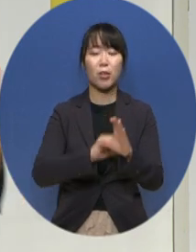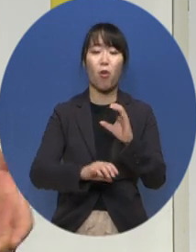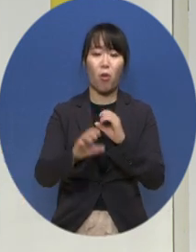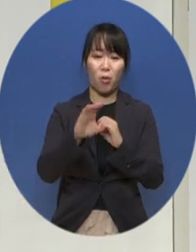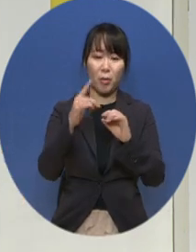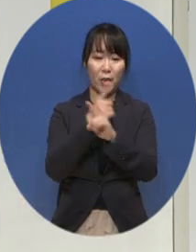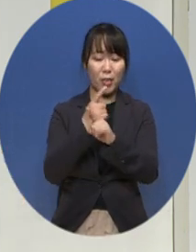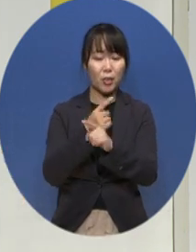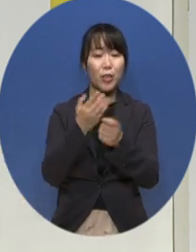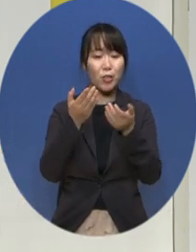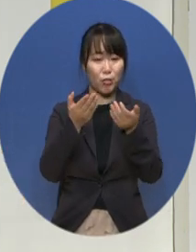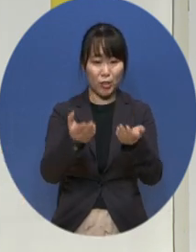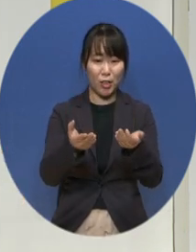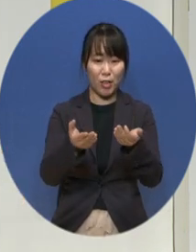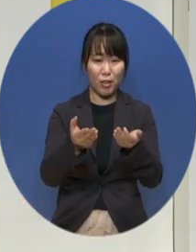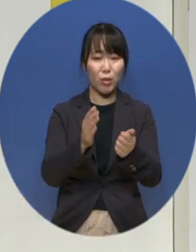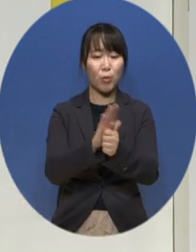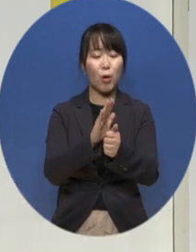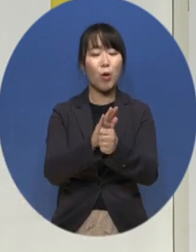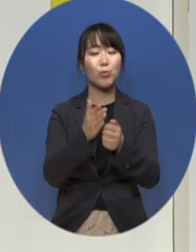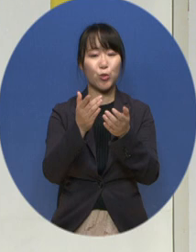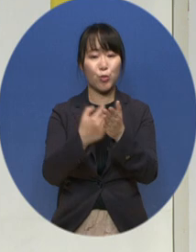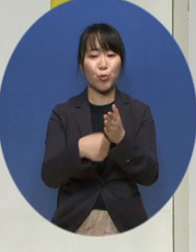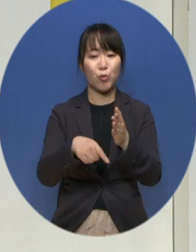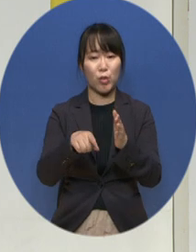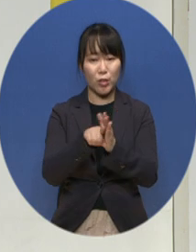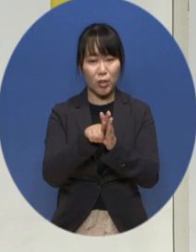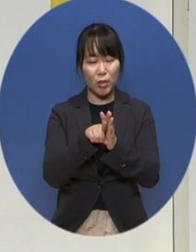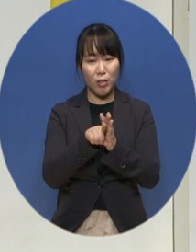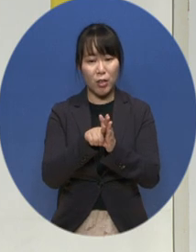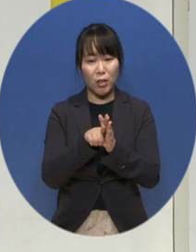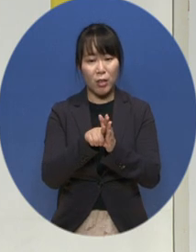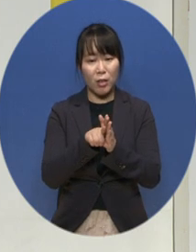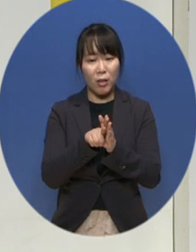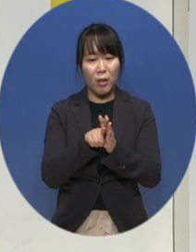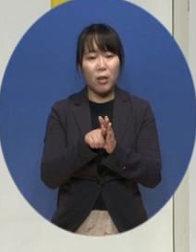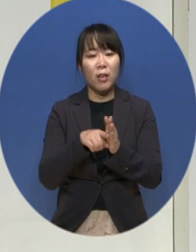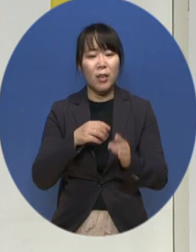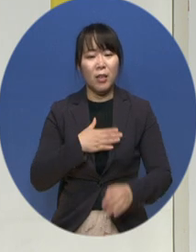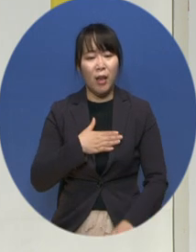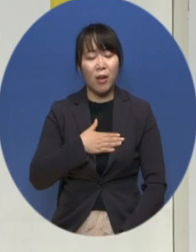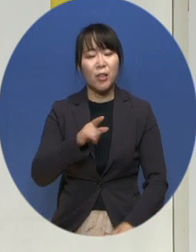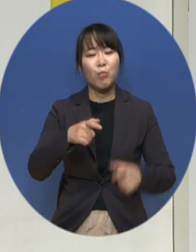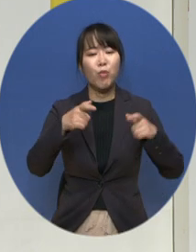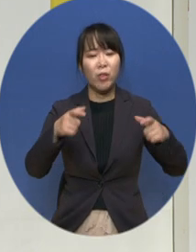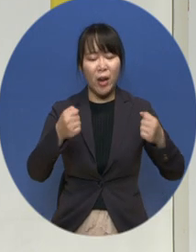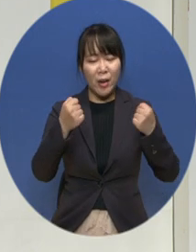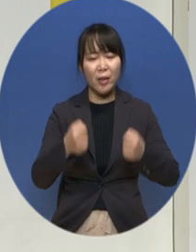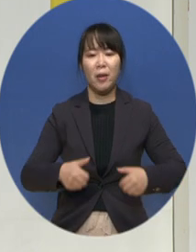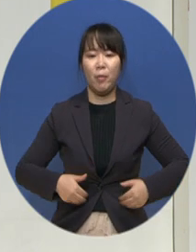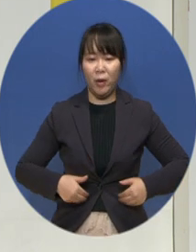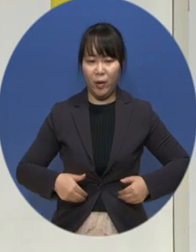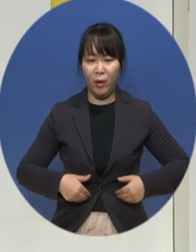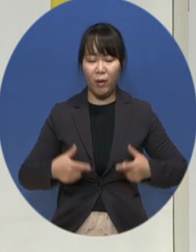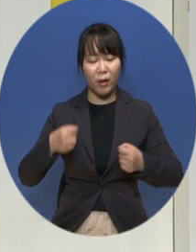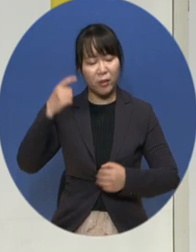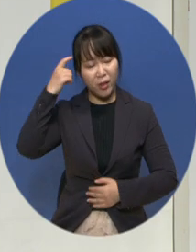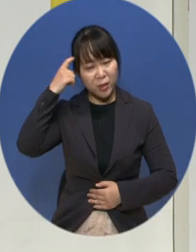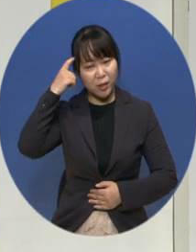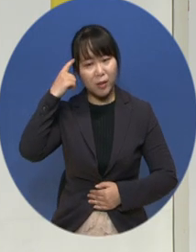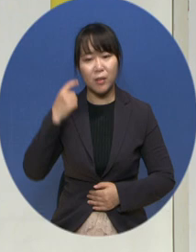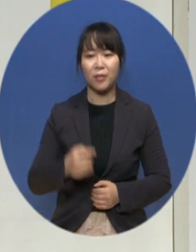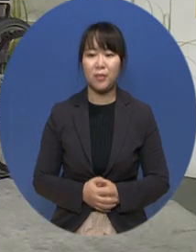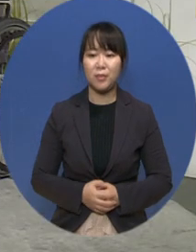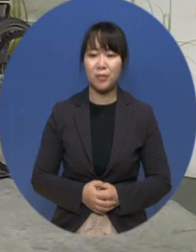개선시키는 데 기여할 수 있도록 좀 준 인 하려면 제가 또 그쪽 분야에 좀 있을 필요가 있지 않는가 그럼 곳에서